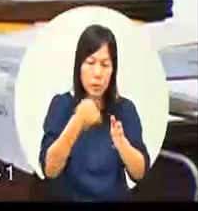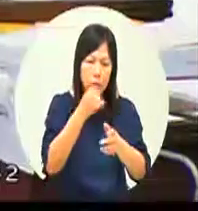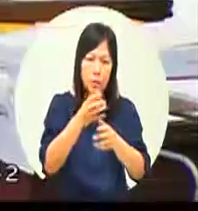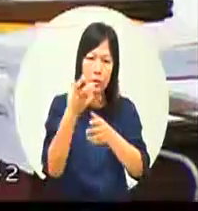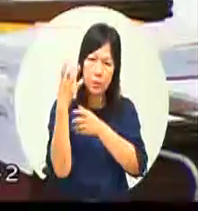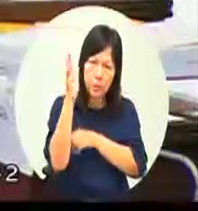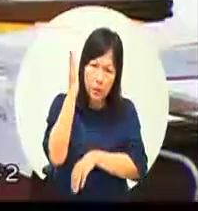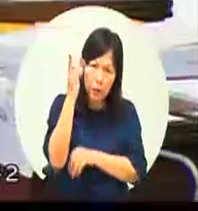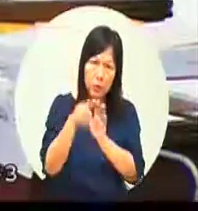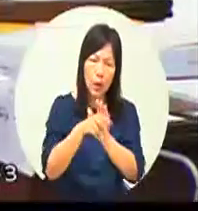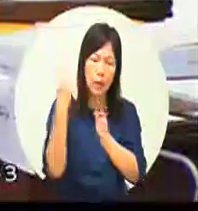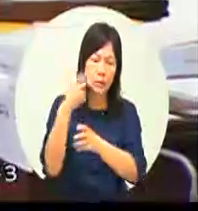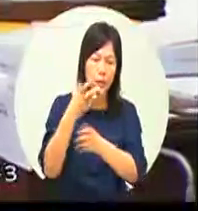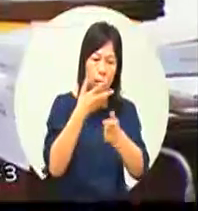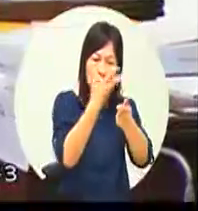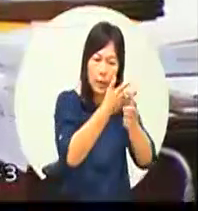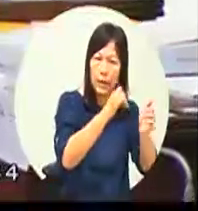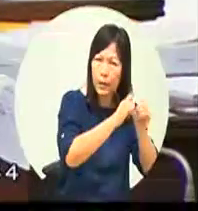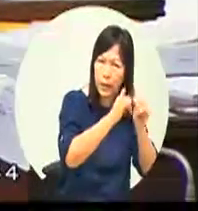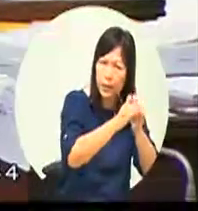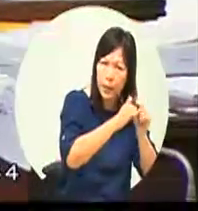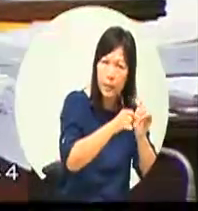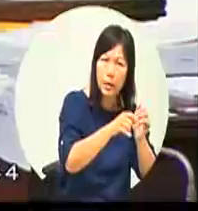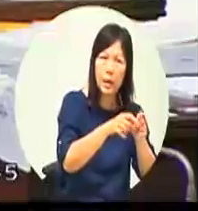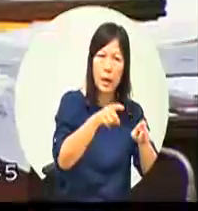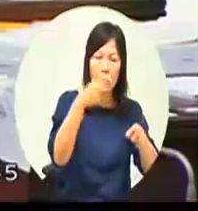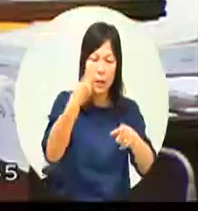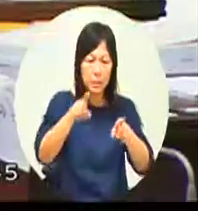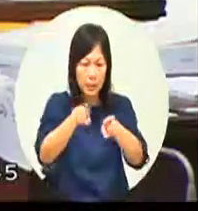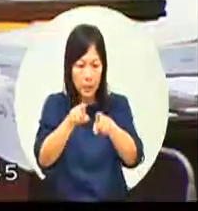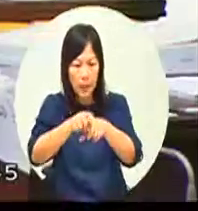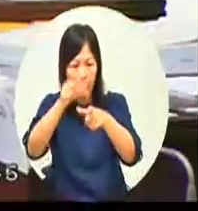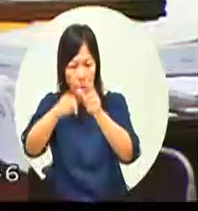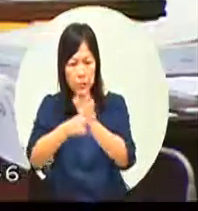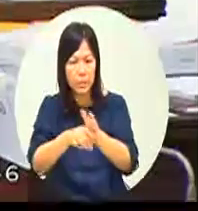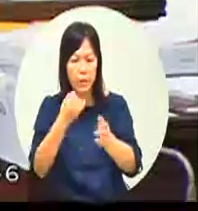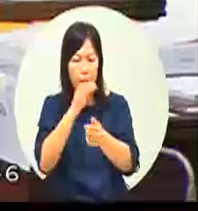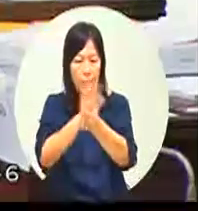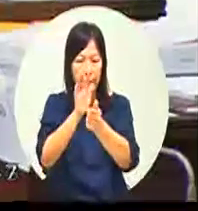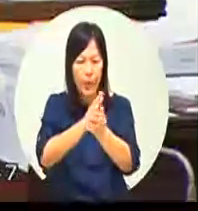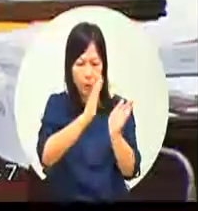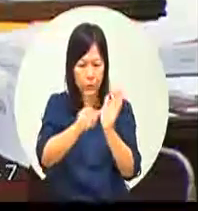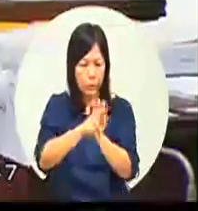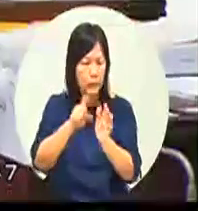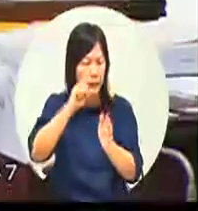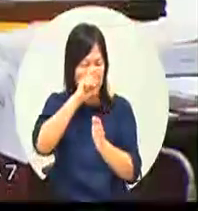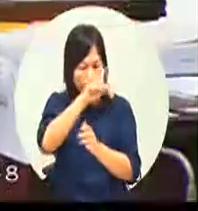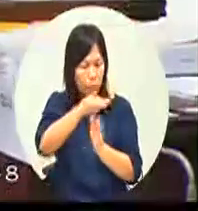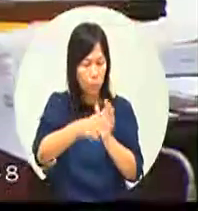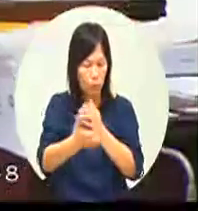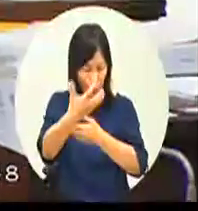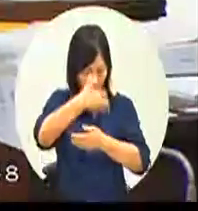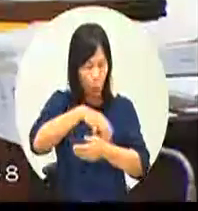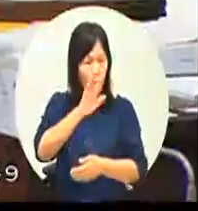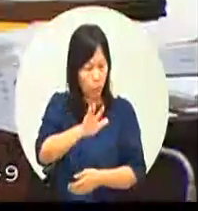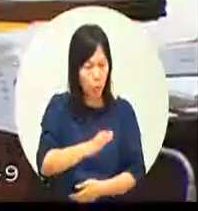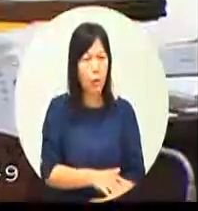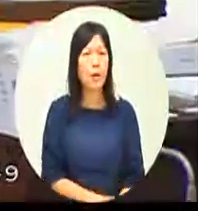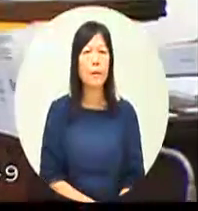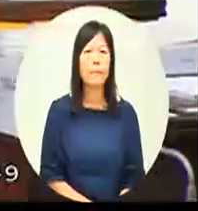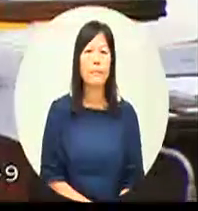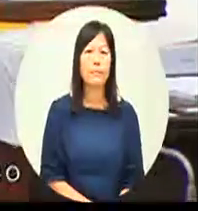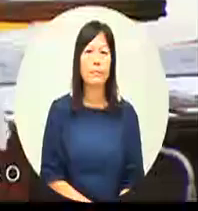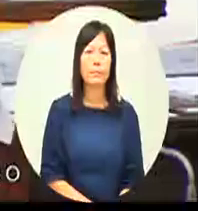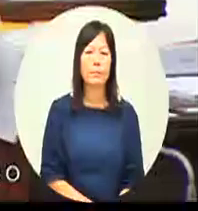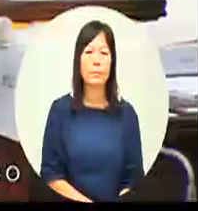还是也公办民营，还是也连一般的待处理的垃圾清洁业者也包含在内？来，请你答复。 请回